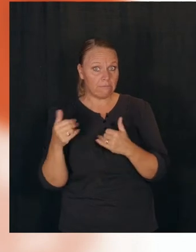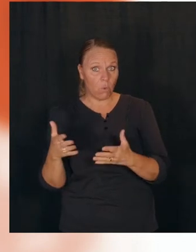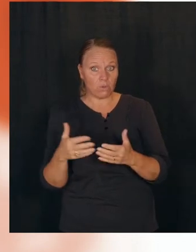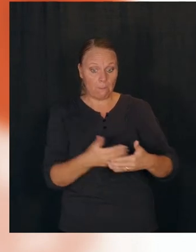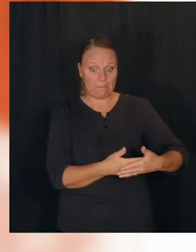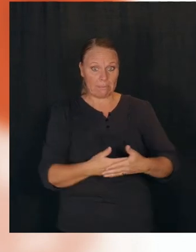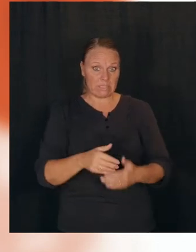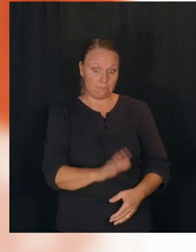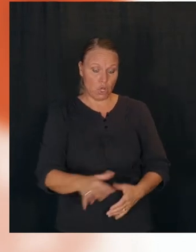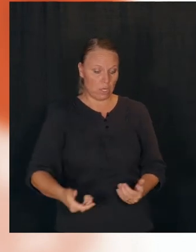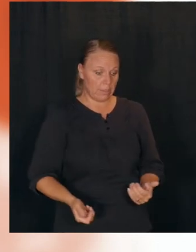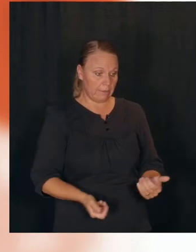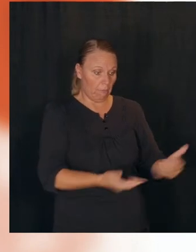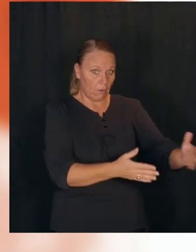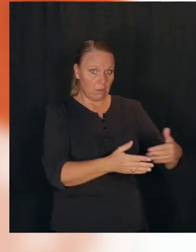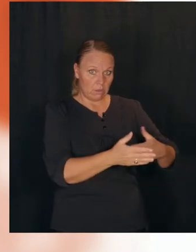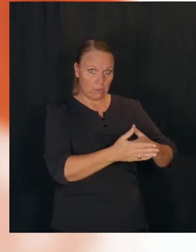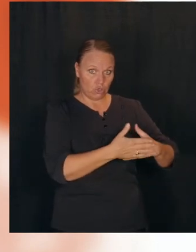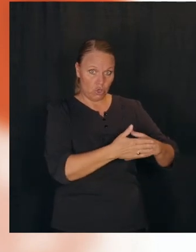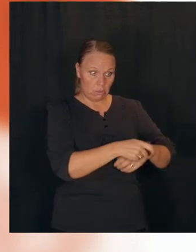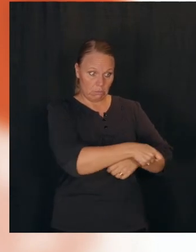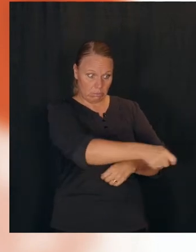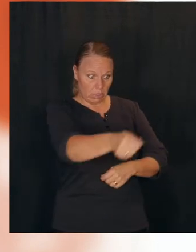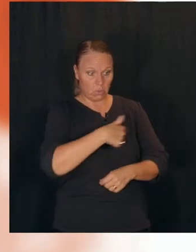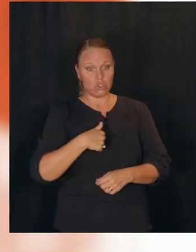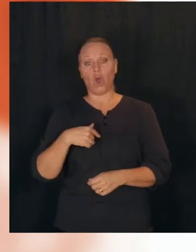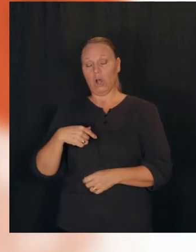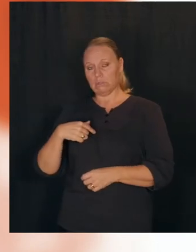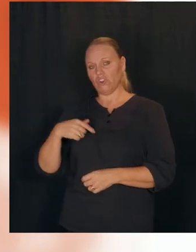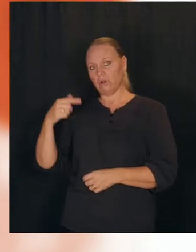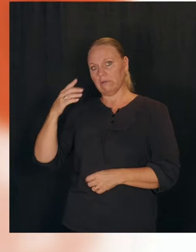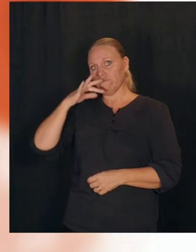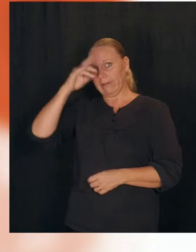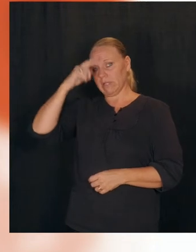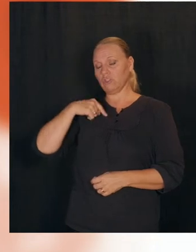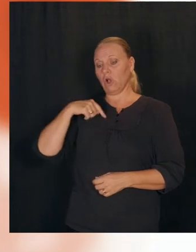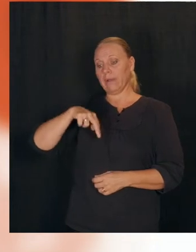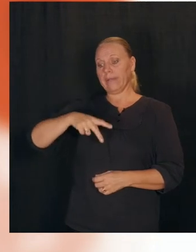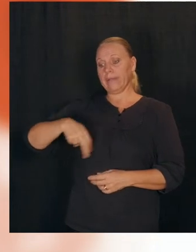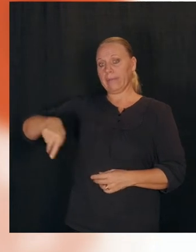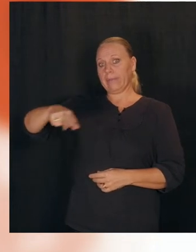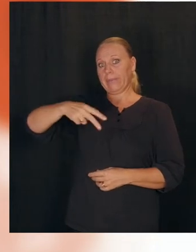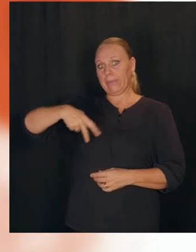barnet genom den här slagdörren och själva ta den roterande dörren? Eller hur är det tänkt?